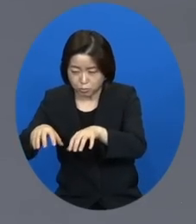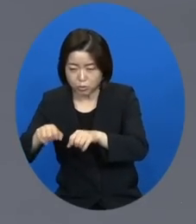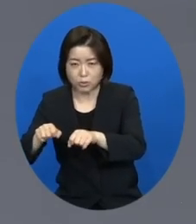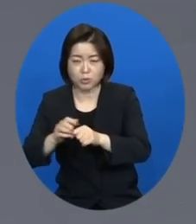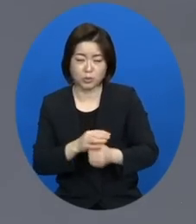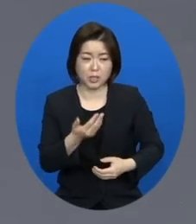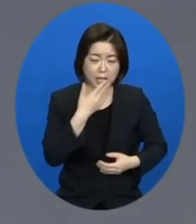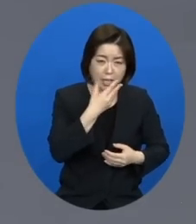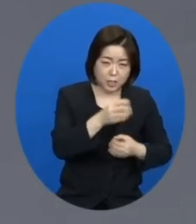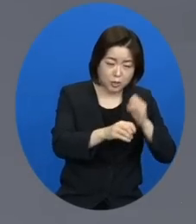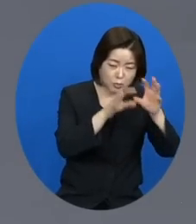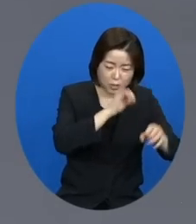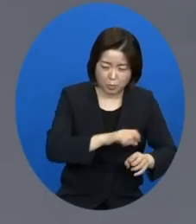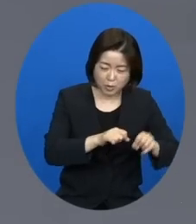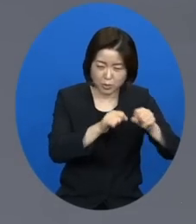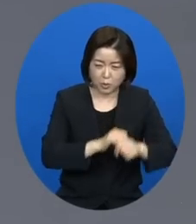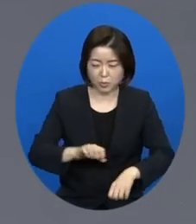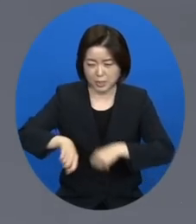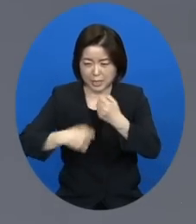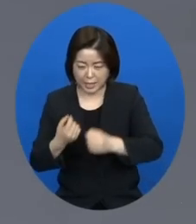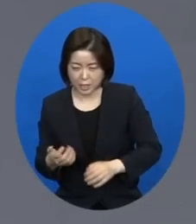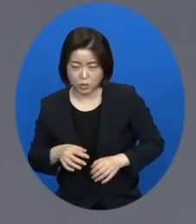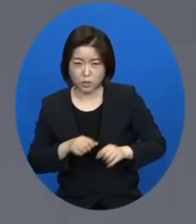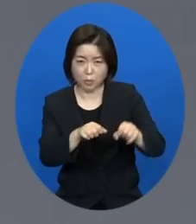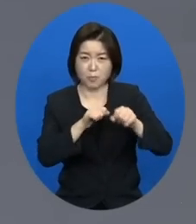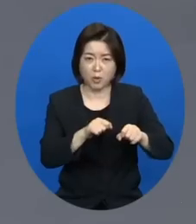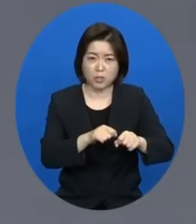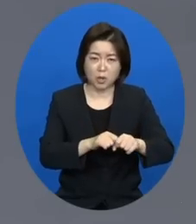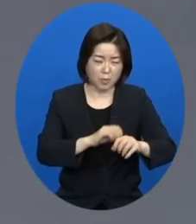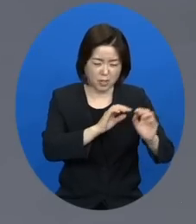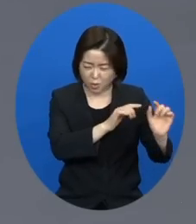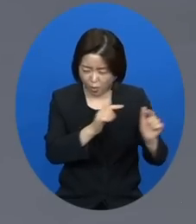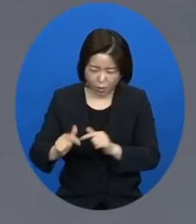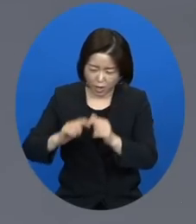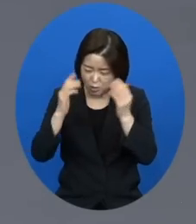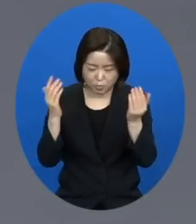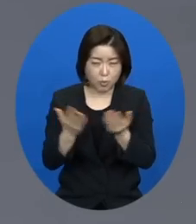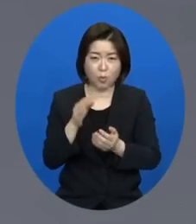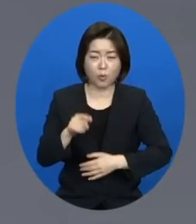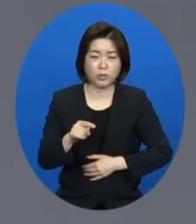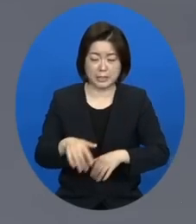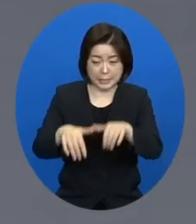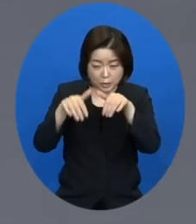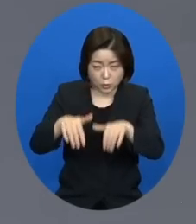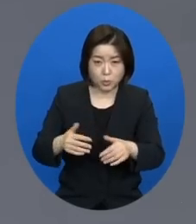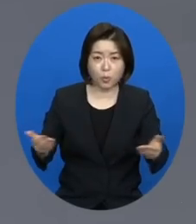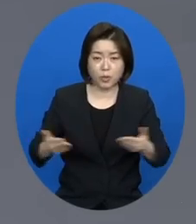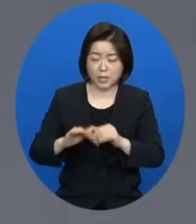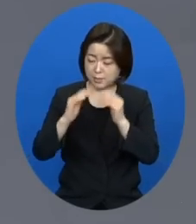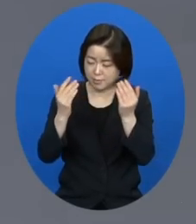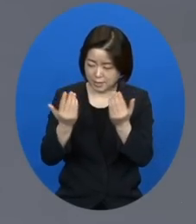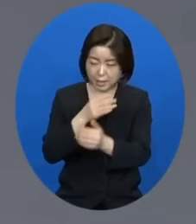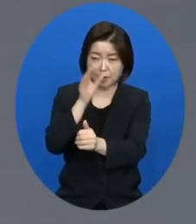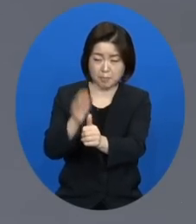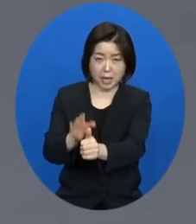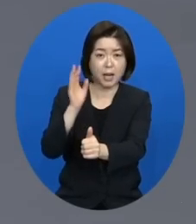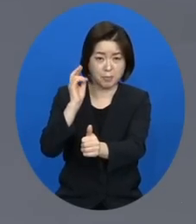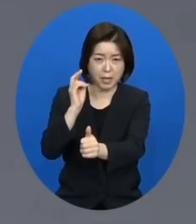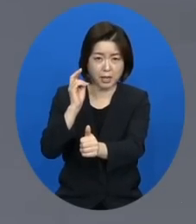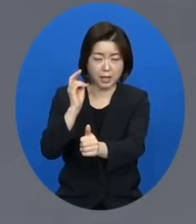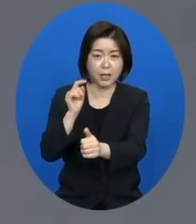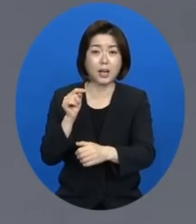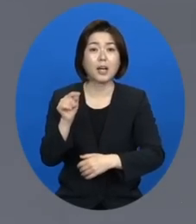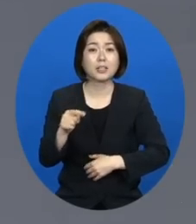청소, 음식물 쓰레기, 뭐 가축의 변을 처리하는 것부터 온갖 정말 이 종으로서의 일을 다 했을 겁니다. 그